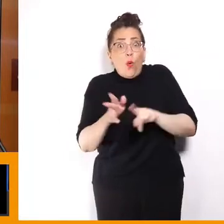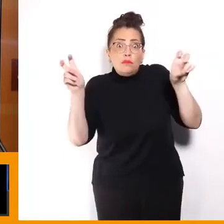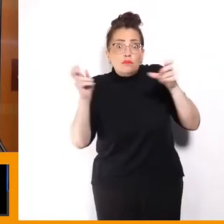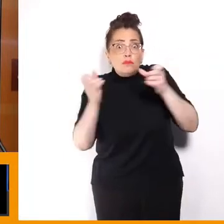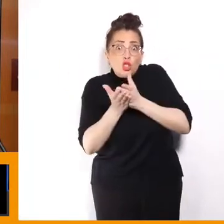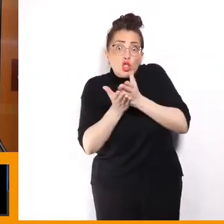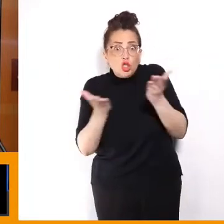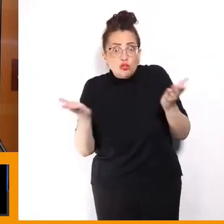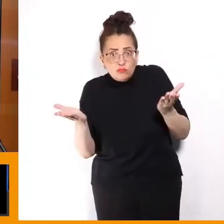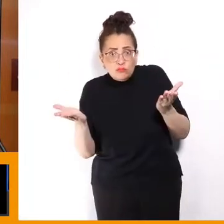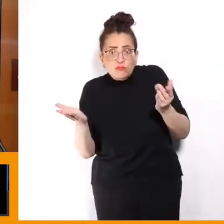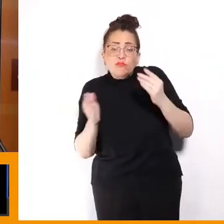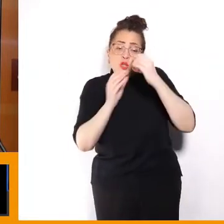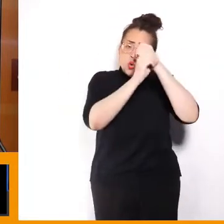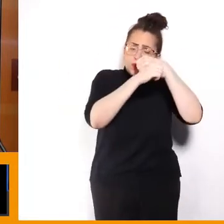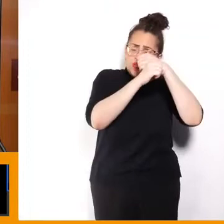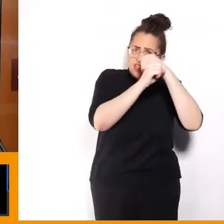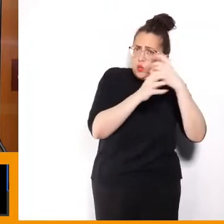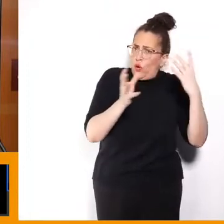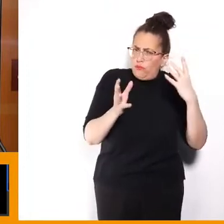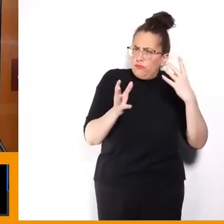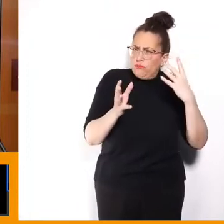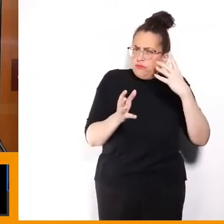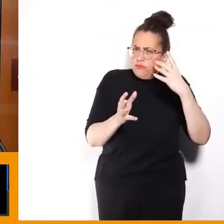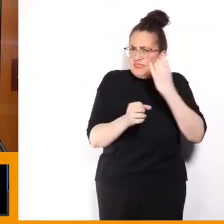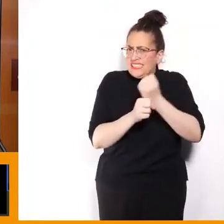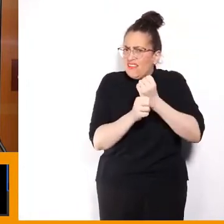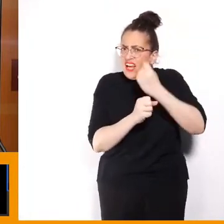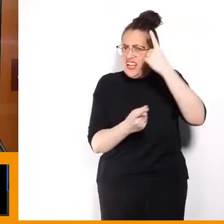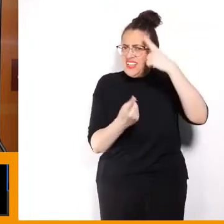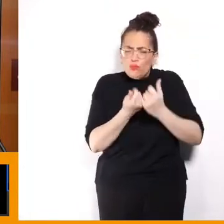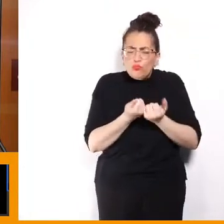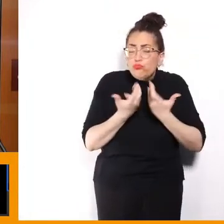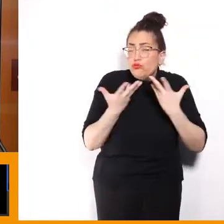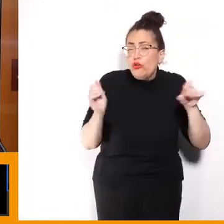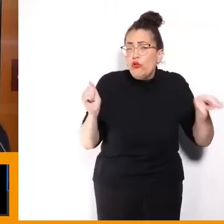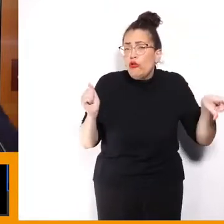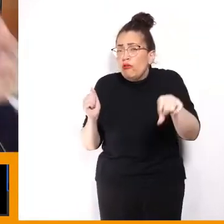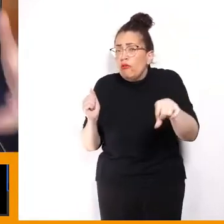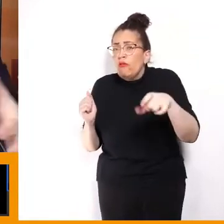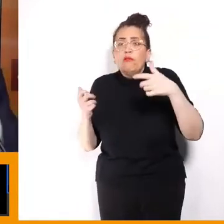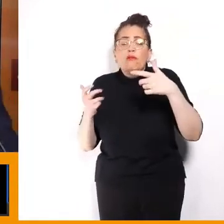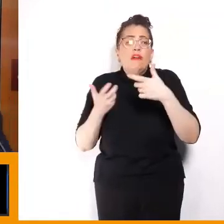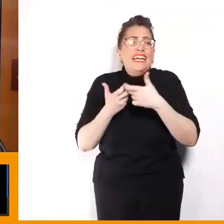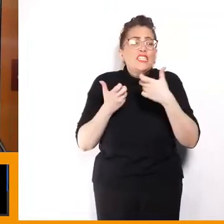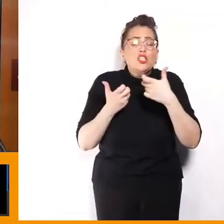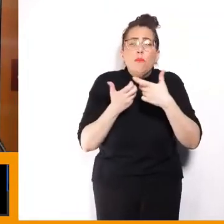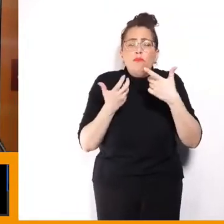L'observatoire, on peut le mettre en place. Il y a beaucoup d'observatoires en matière d'emploi, d'observatoires sur le taux d'employabilité, sur les